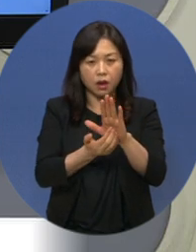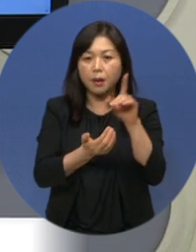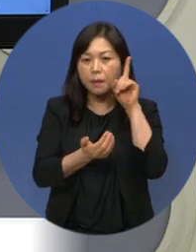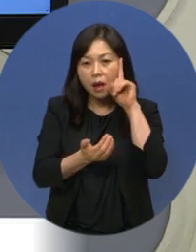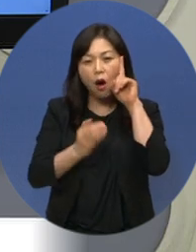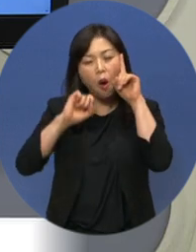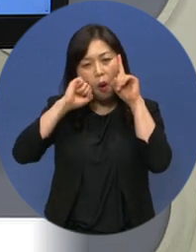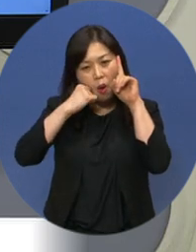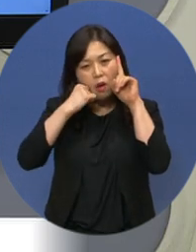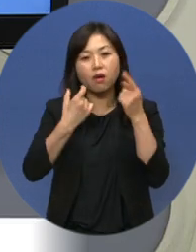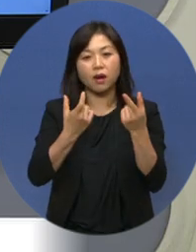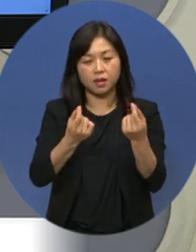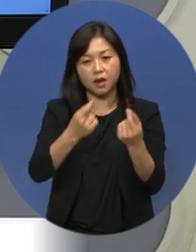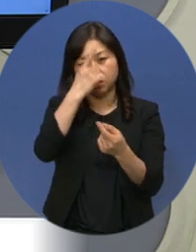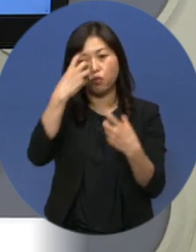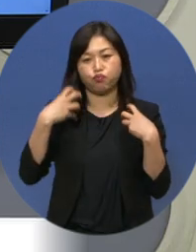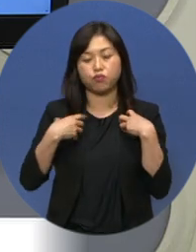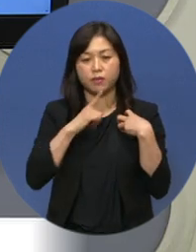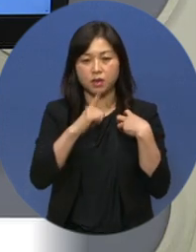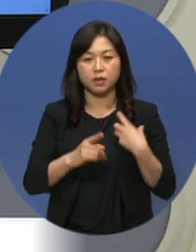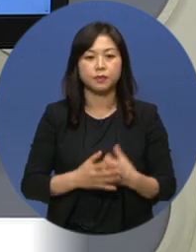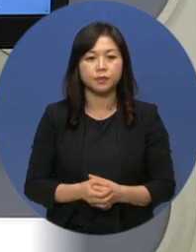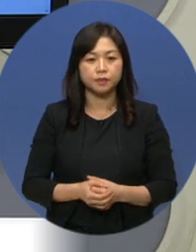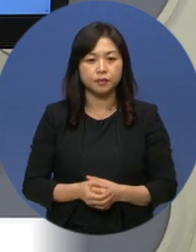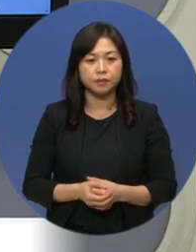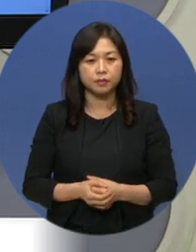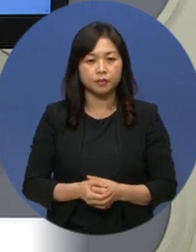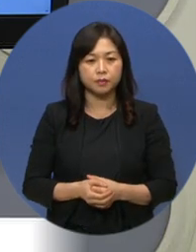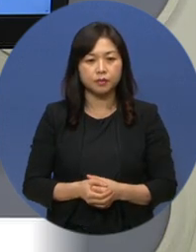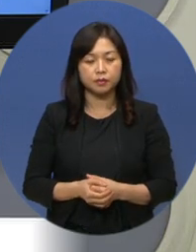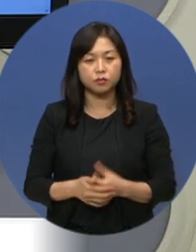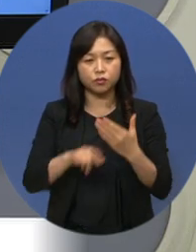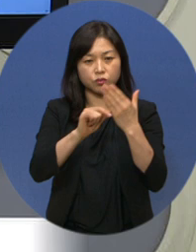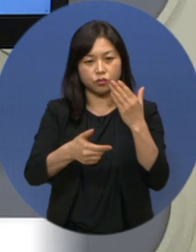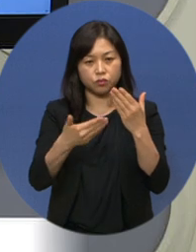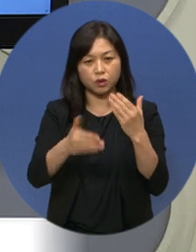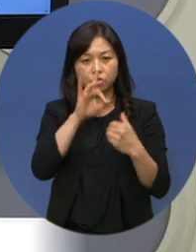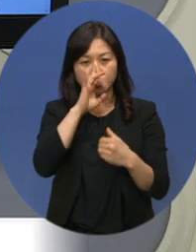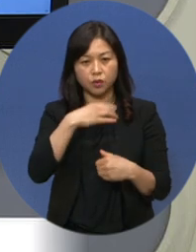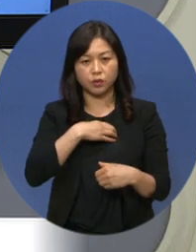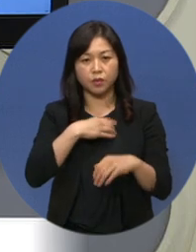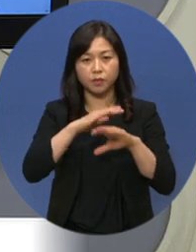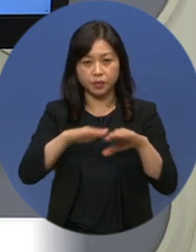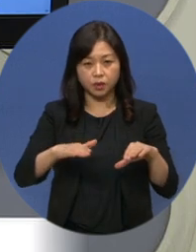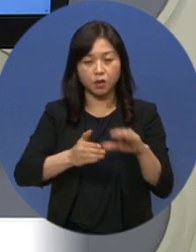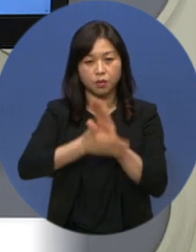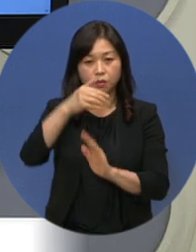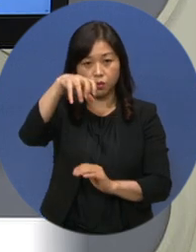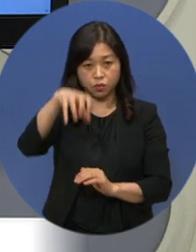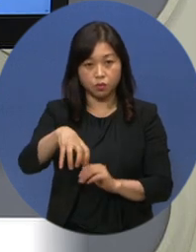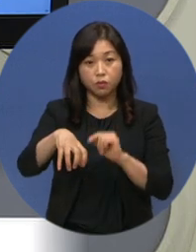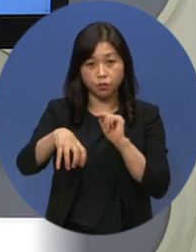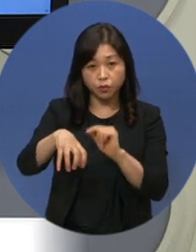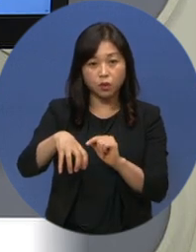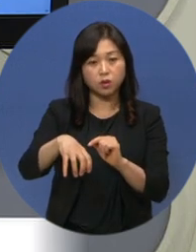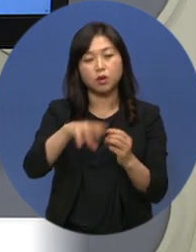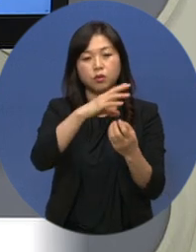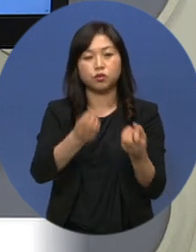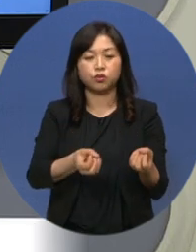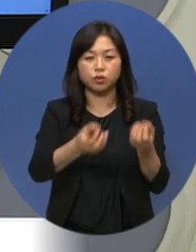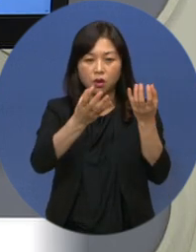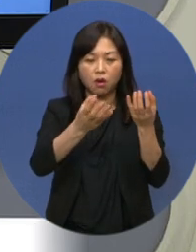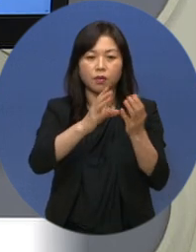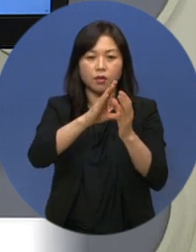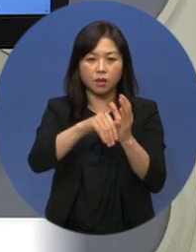예측된다 는 것이 정부의 설명 인데요 지난 6일 중앙 지난 전 대책본부는 추석 방역 대책을